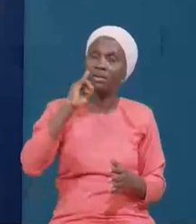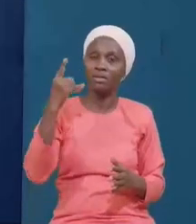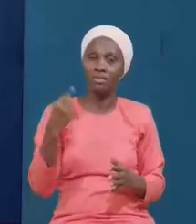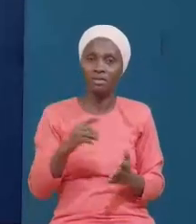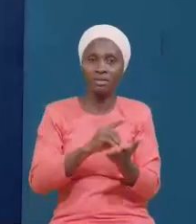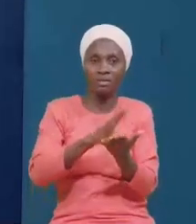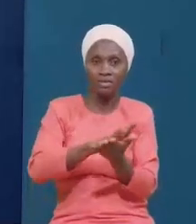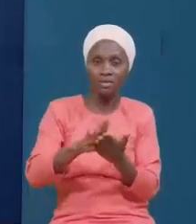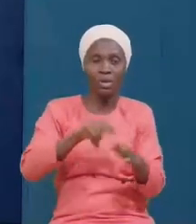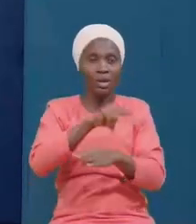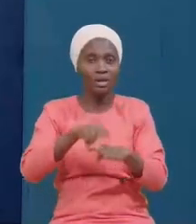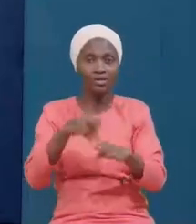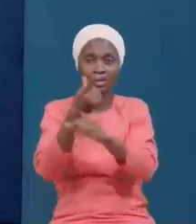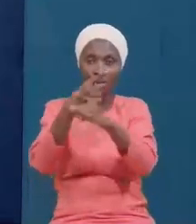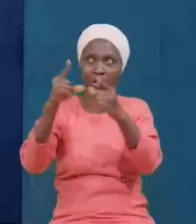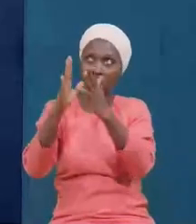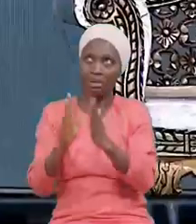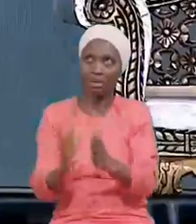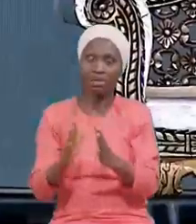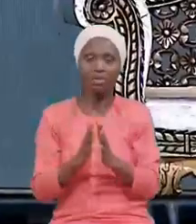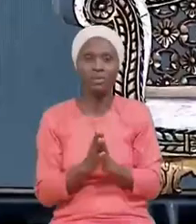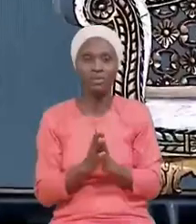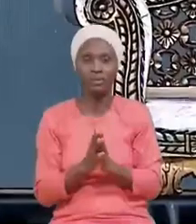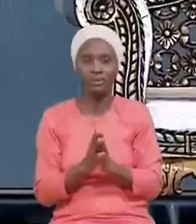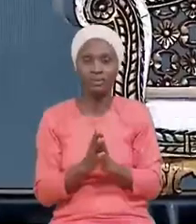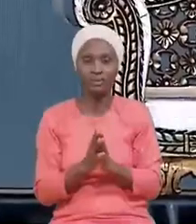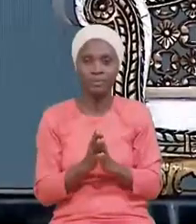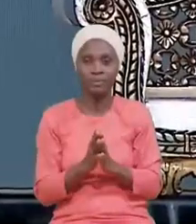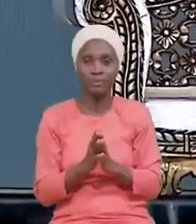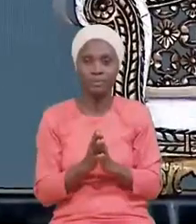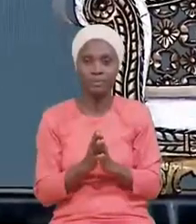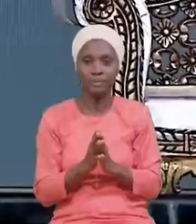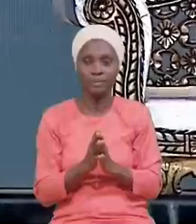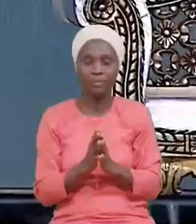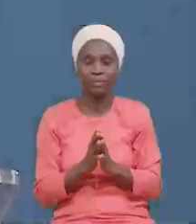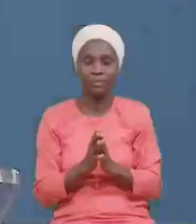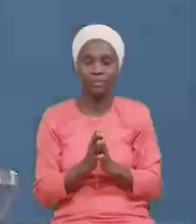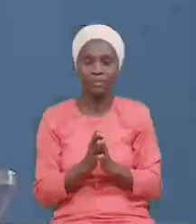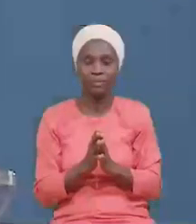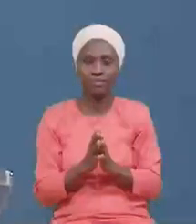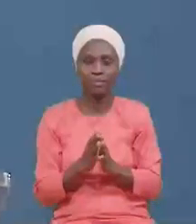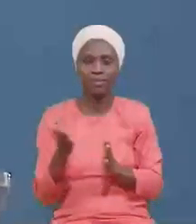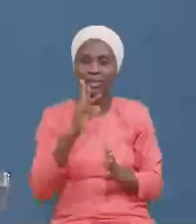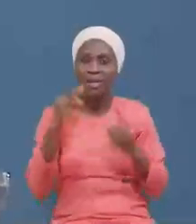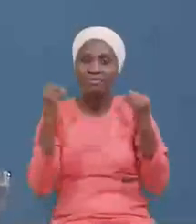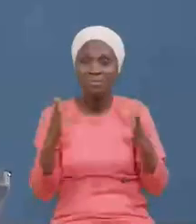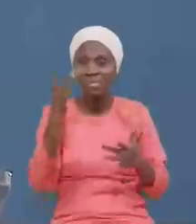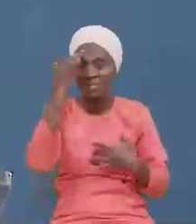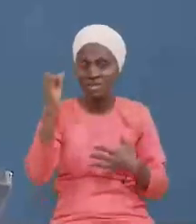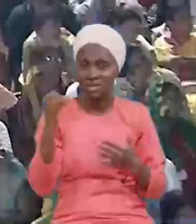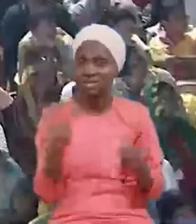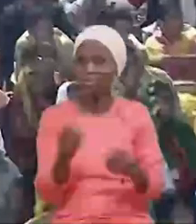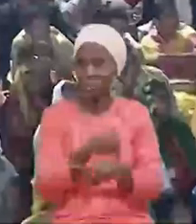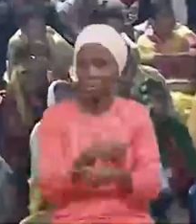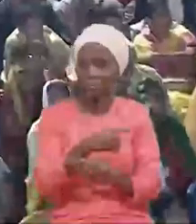lui, il est le libérateur surnaturel. Il y a beaucoup de maladies ce